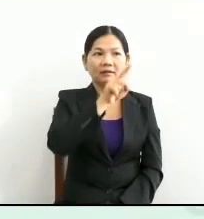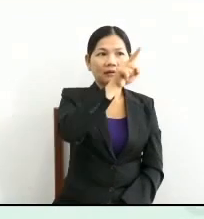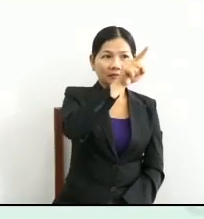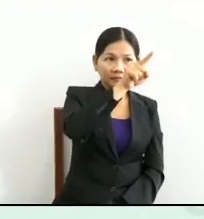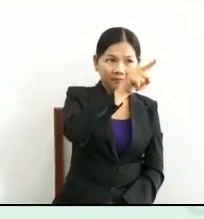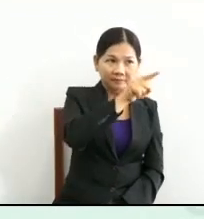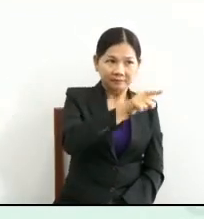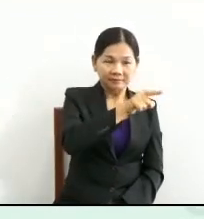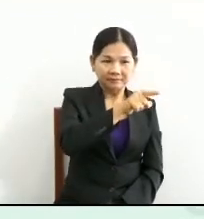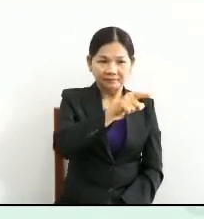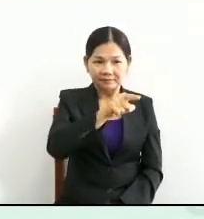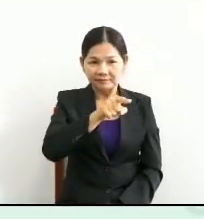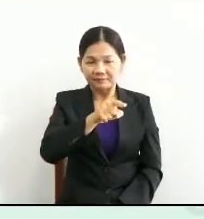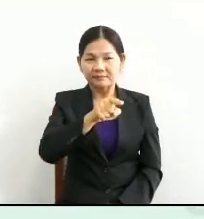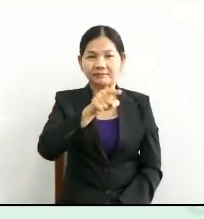ho a